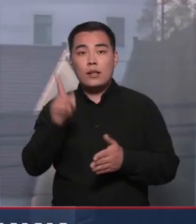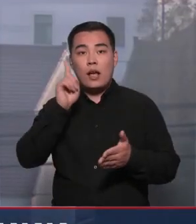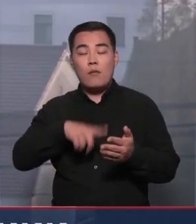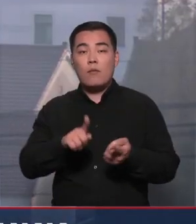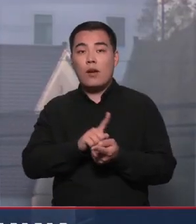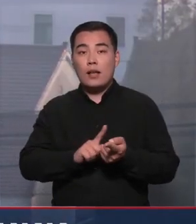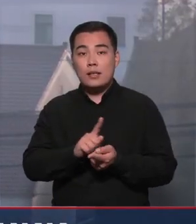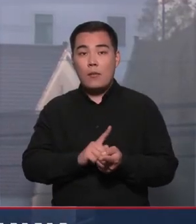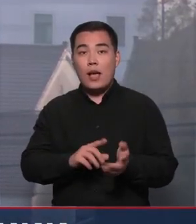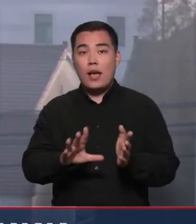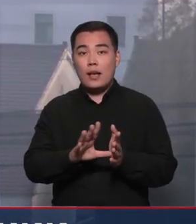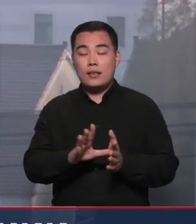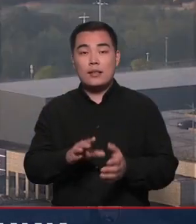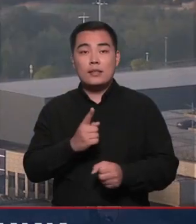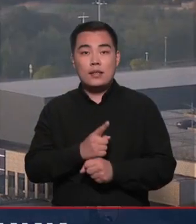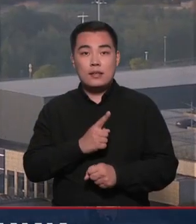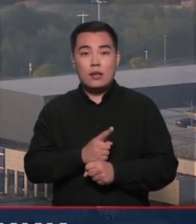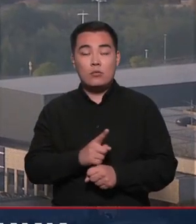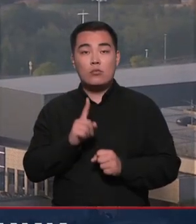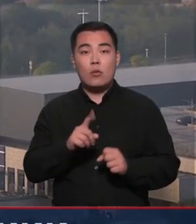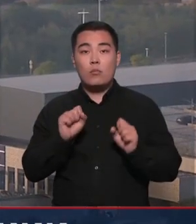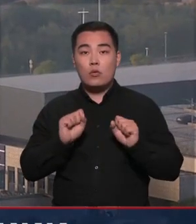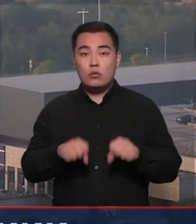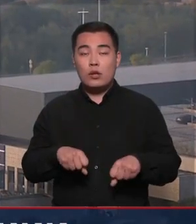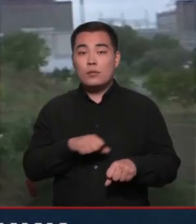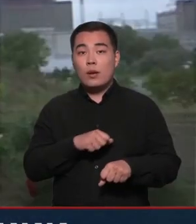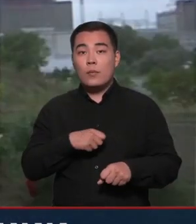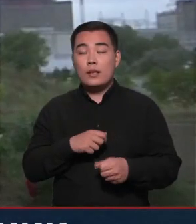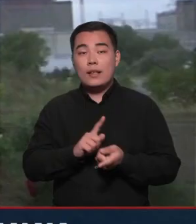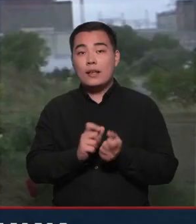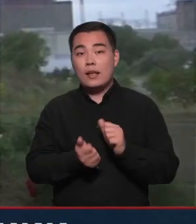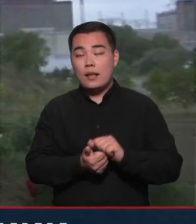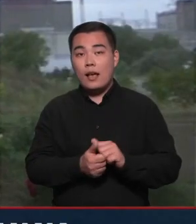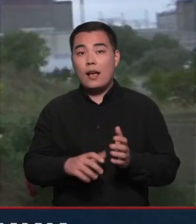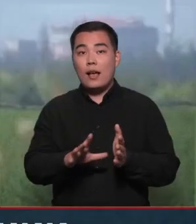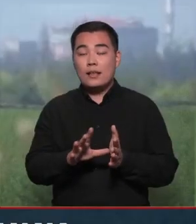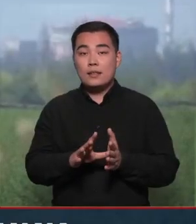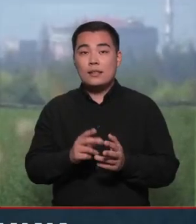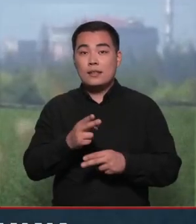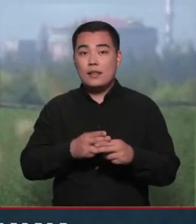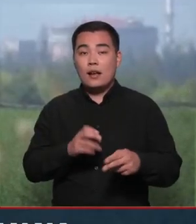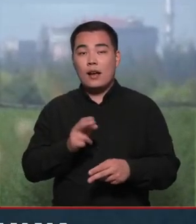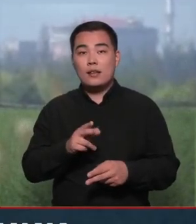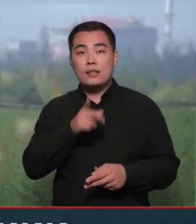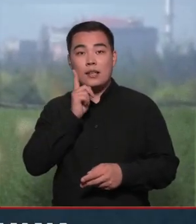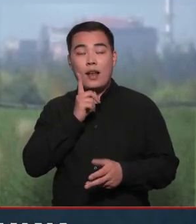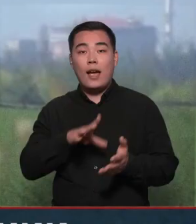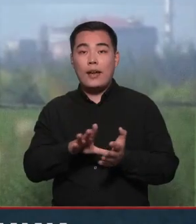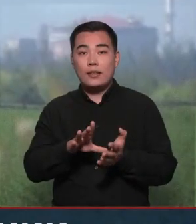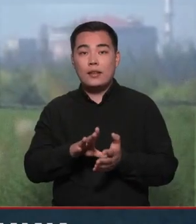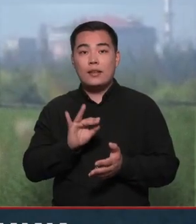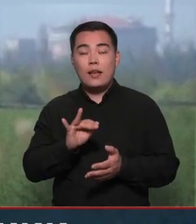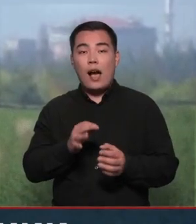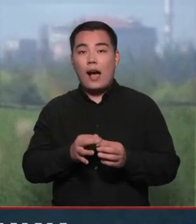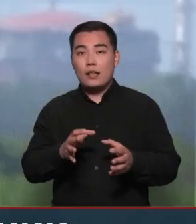возобновляемым источником энергии нельзя но можно диверсифицировать Электросталь используя как зелёный энергетику